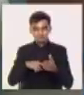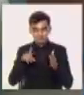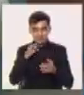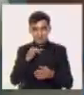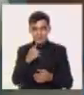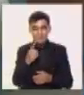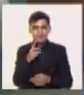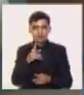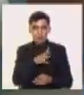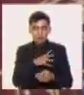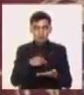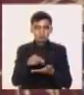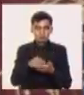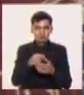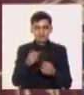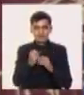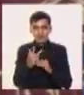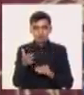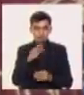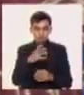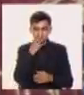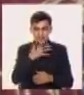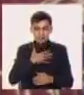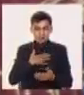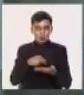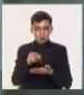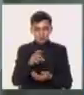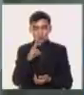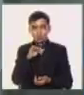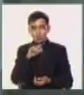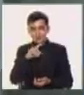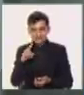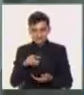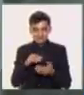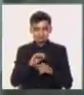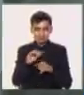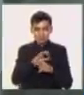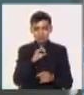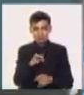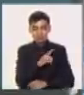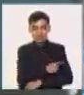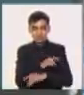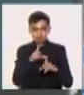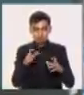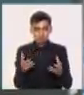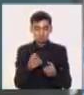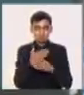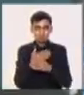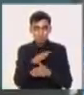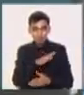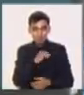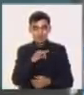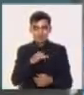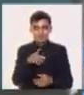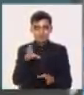кто помогал закупом 13 кислородных концентраторов, поставкой кумыса и всячески поддерживал врачей. А теперь он благодарен медработникам